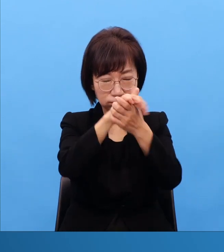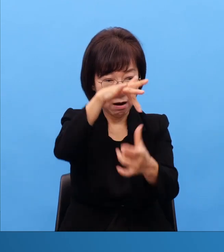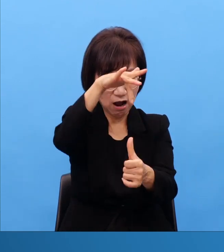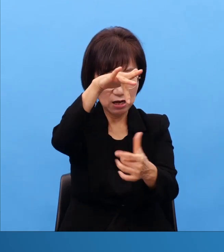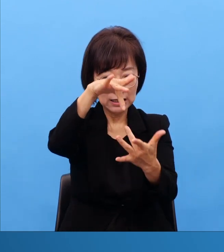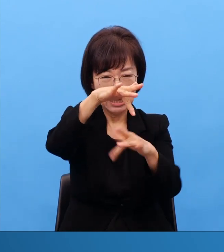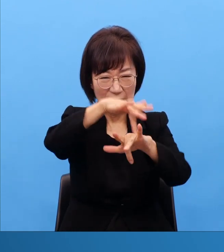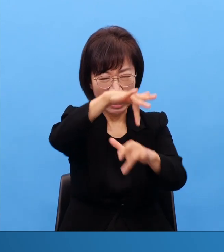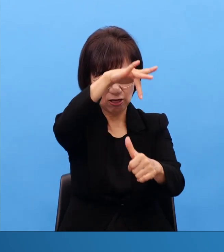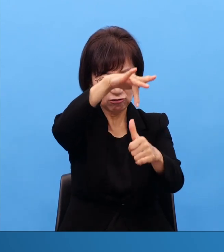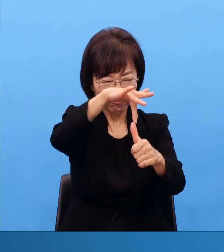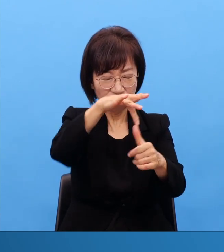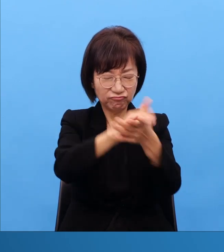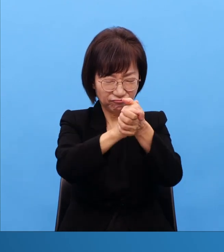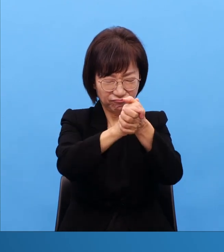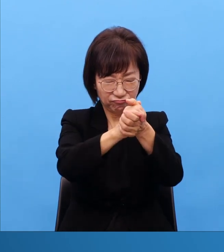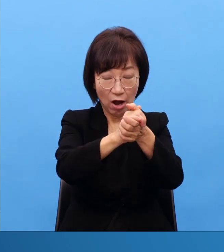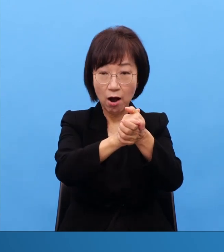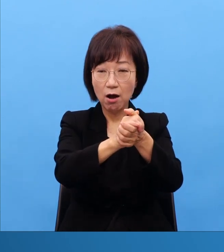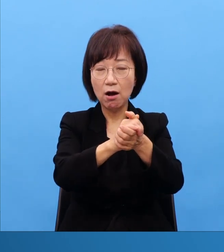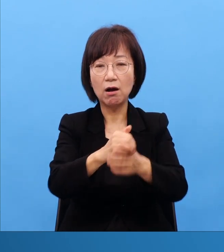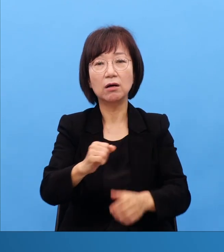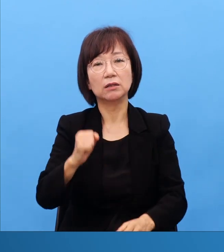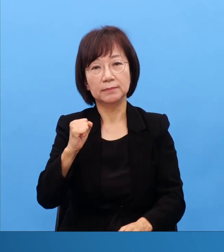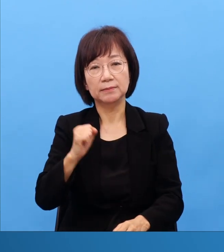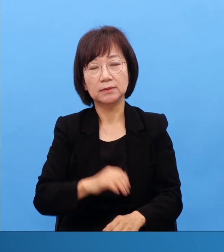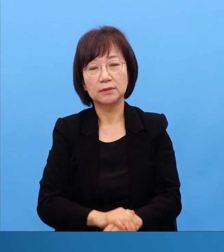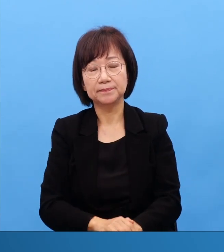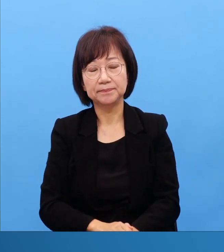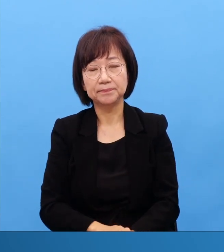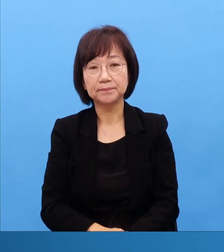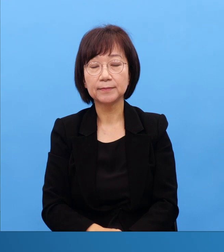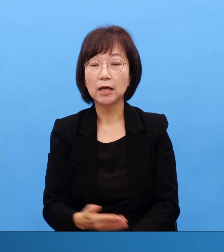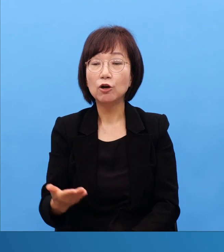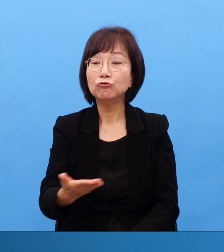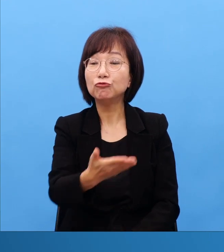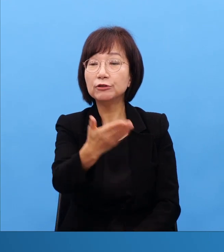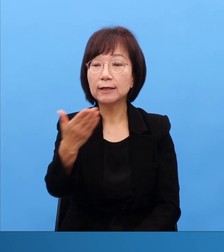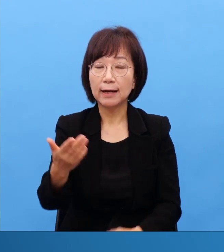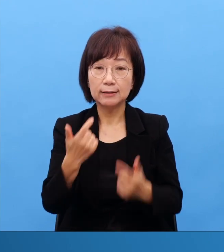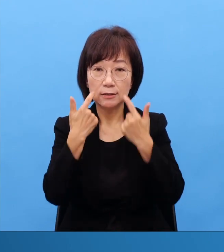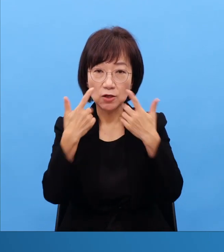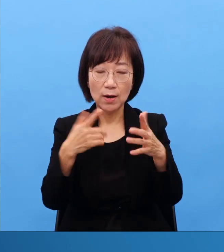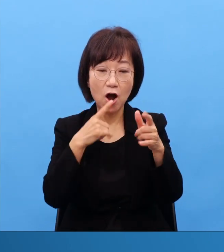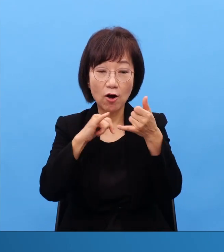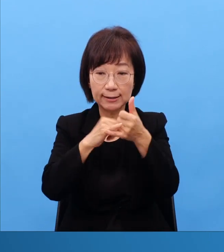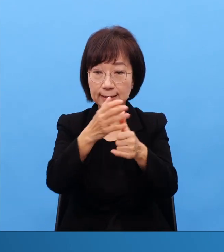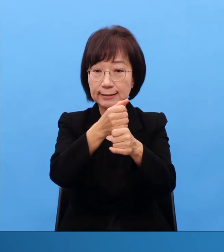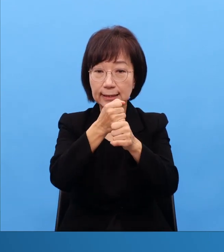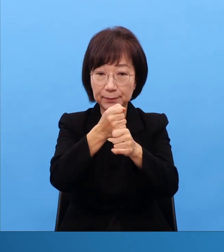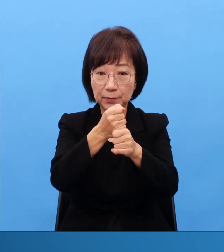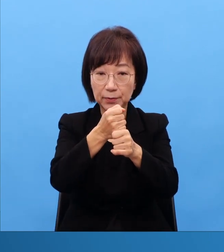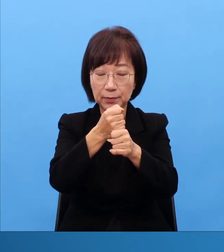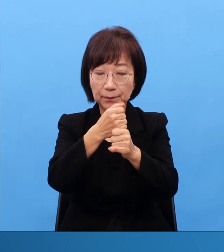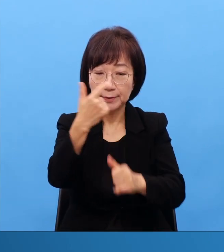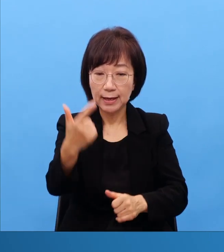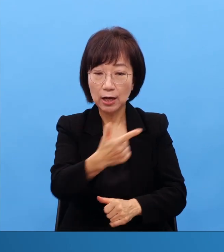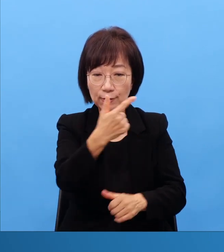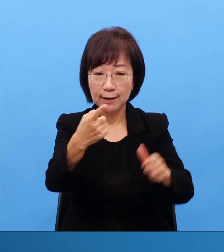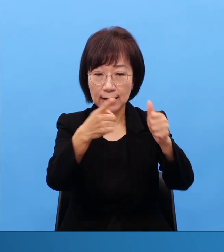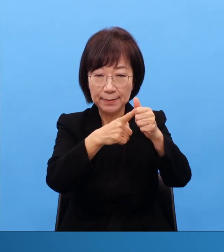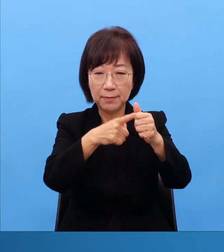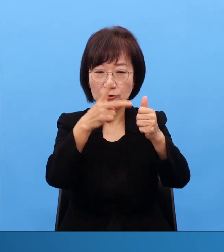여러분이 이 언약을 정확하게 누리는 언약을 하루에 한 번, 두 번, 세 번이라도 누리기